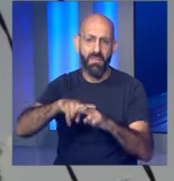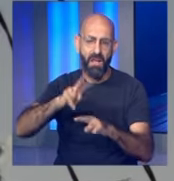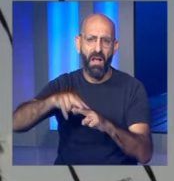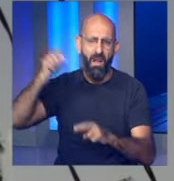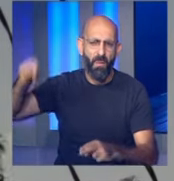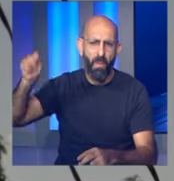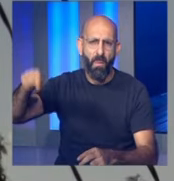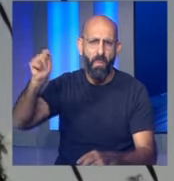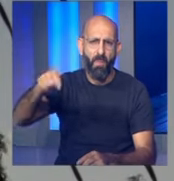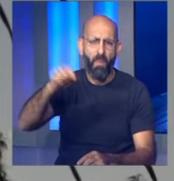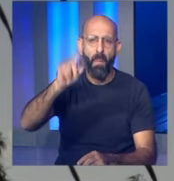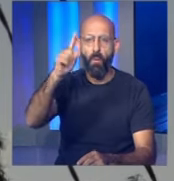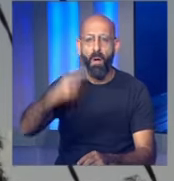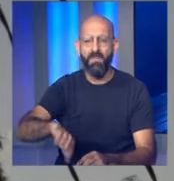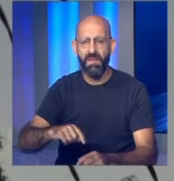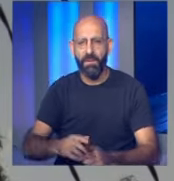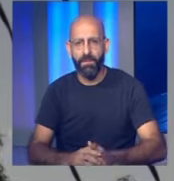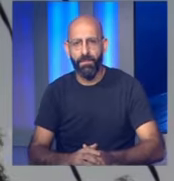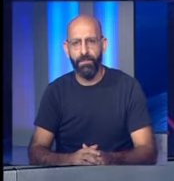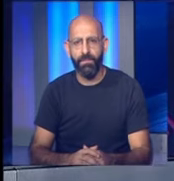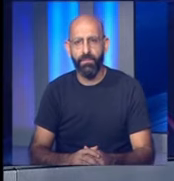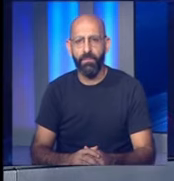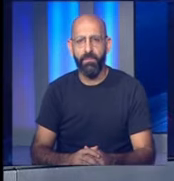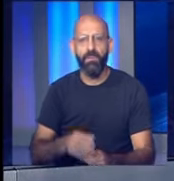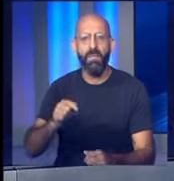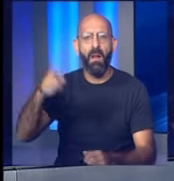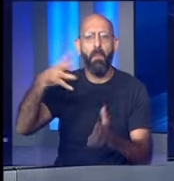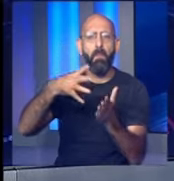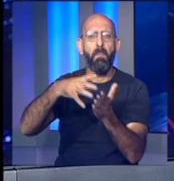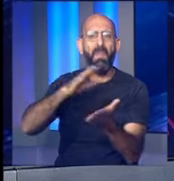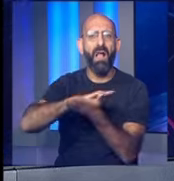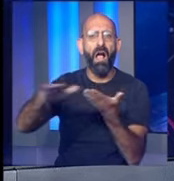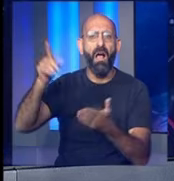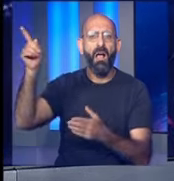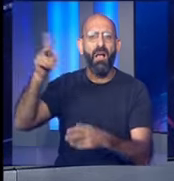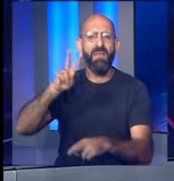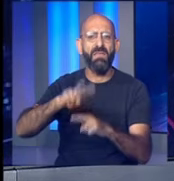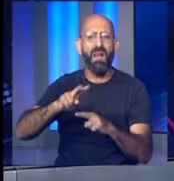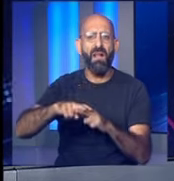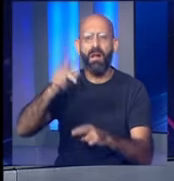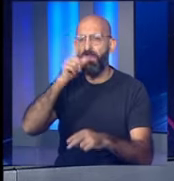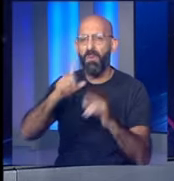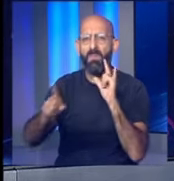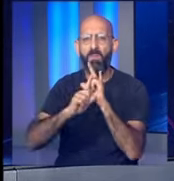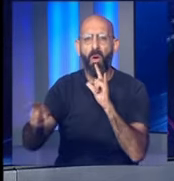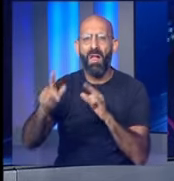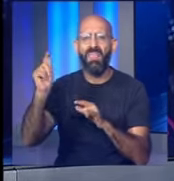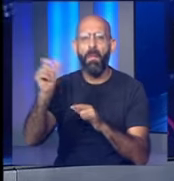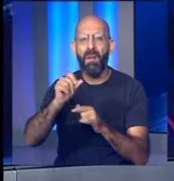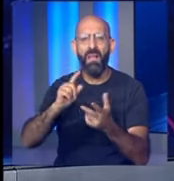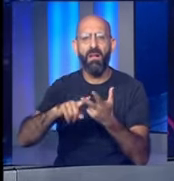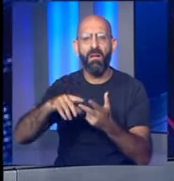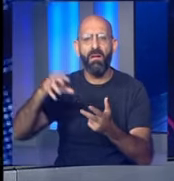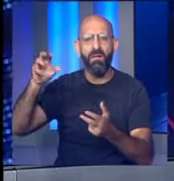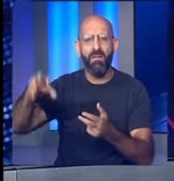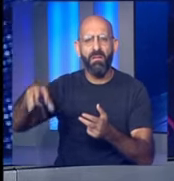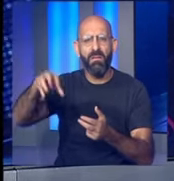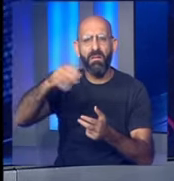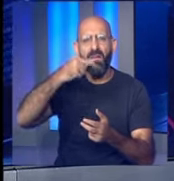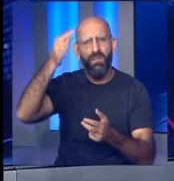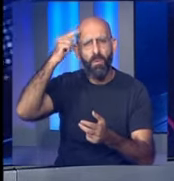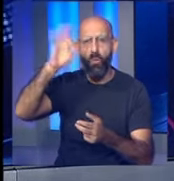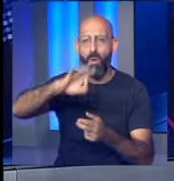اتجاه داخل الكيان المحتل. البقاع استهدف بسلسلة غارات إسرائيلية، طائرات العدو ضربت